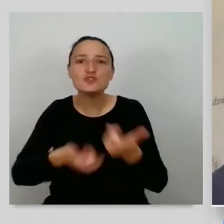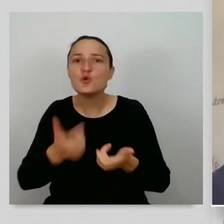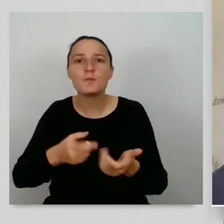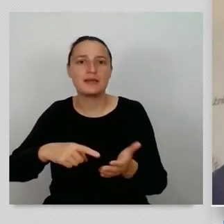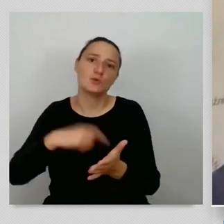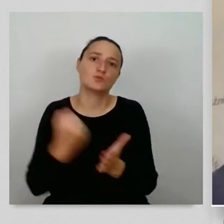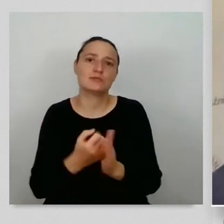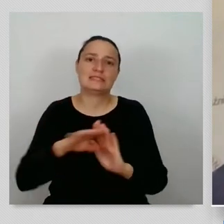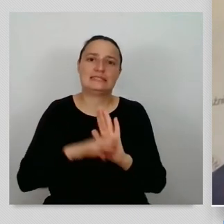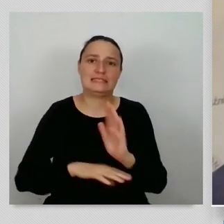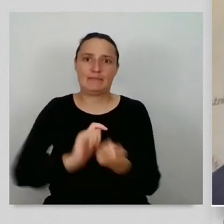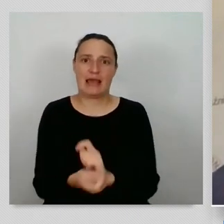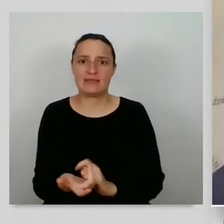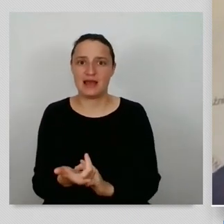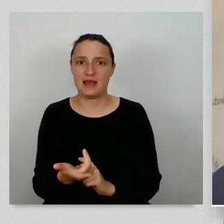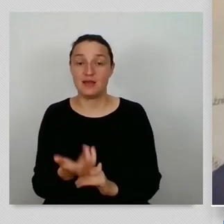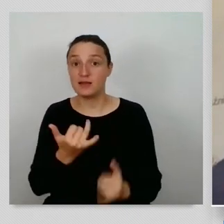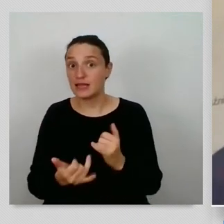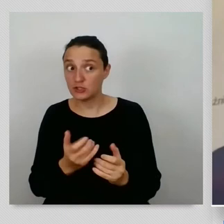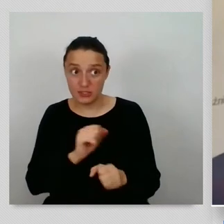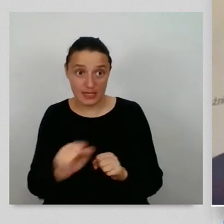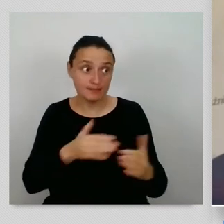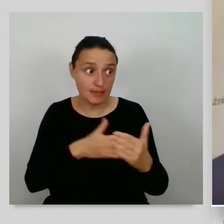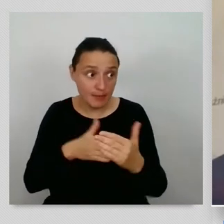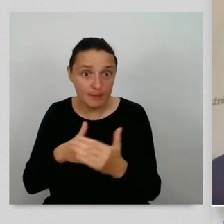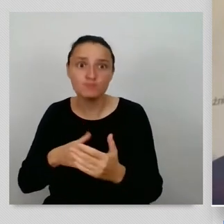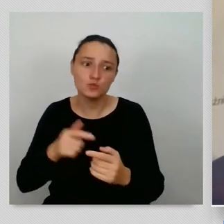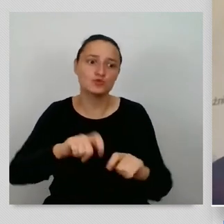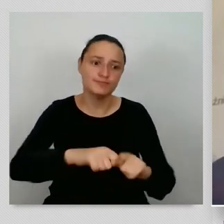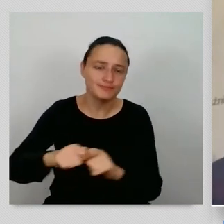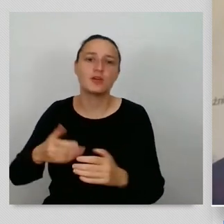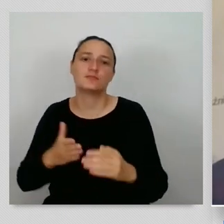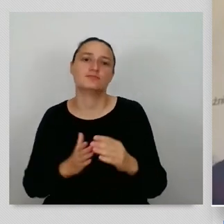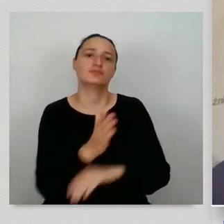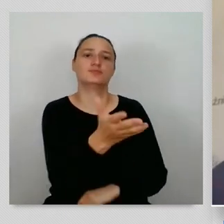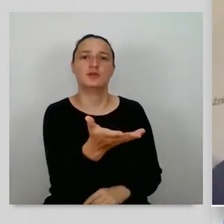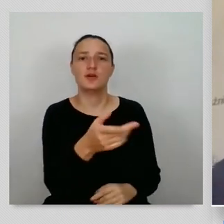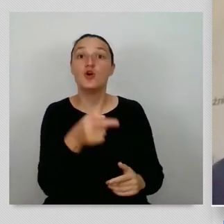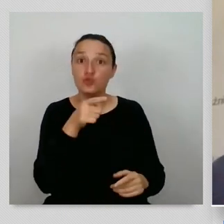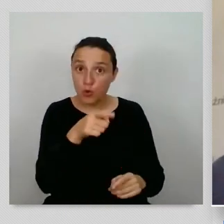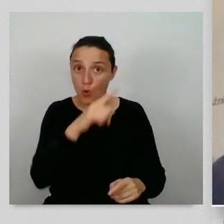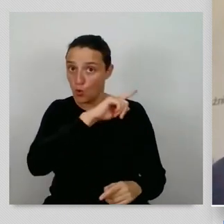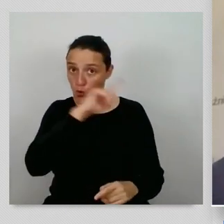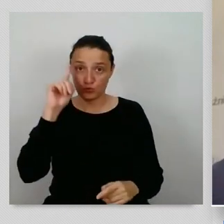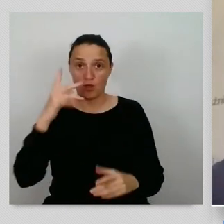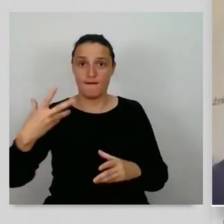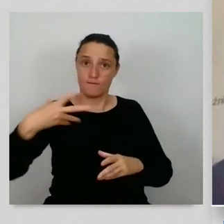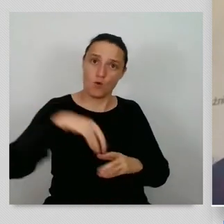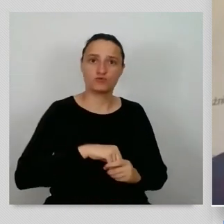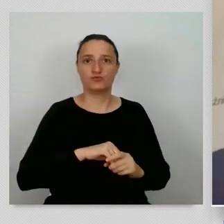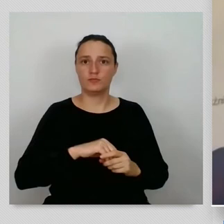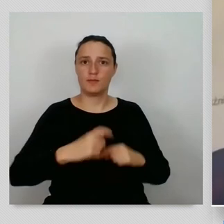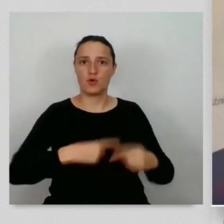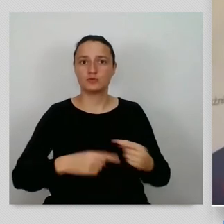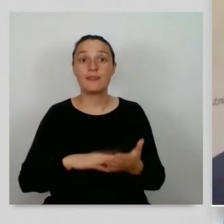się usunąć przeszkody, które temu towarzyszą. Wtedy włączymy ludzi w ten proces. Jeżeli mówimy, że że chcemy, żeby